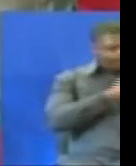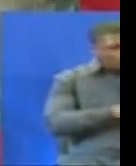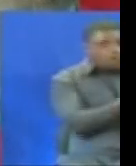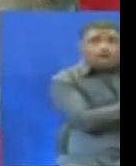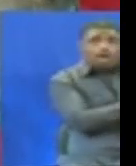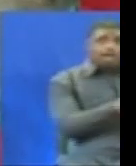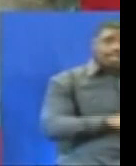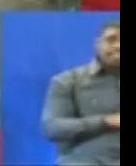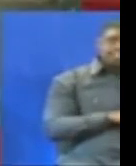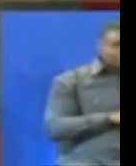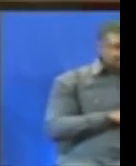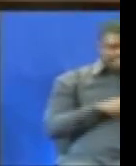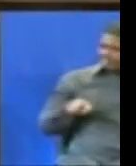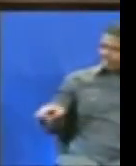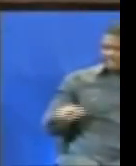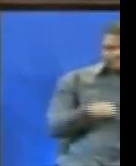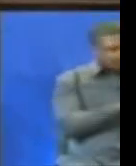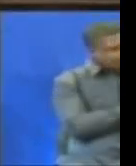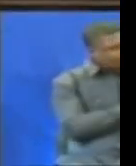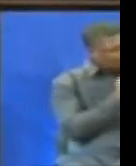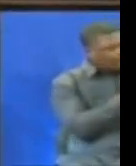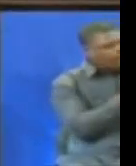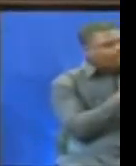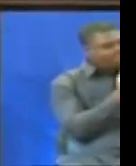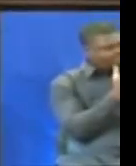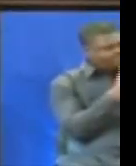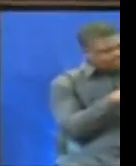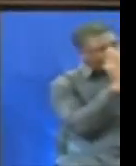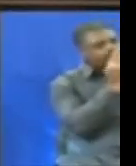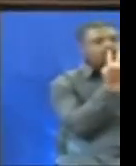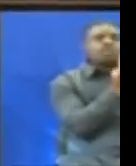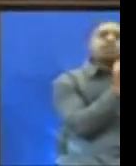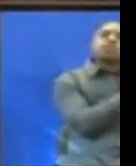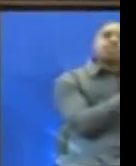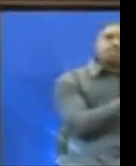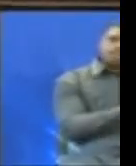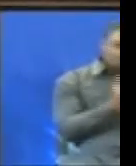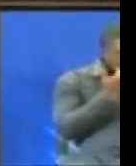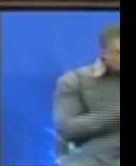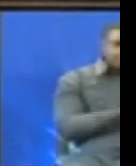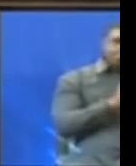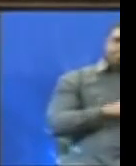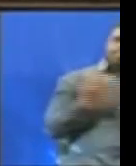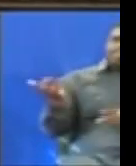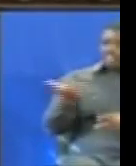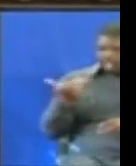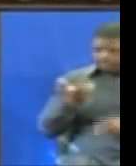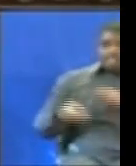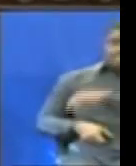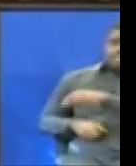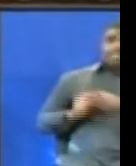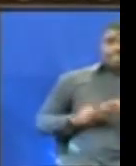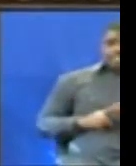Hizi barabara nazo hebu tujaribu kuzitupia macho. Barabara hizi ni muhimu sana kwa jamii yetu. Barabara hizi